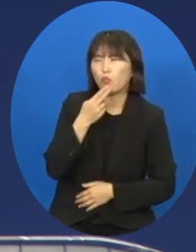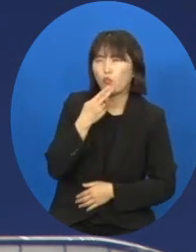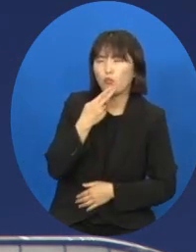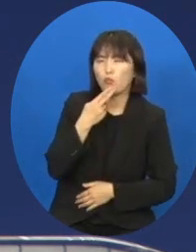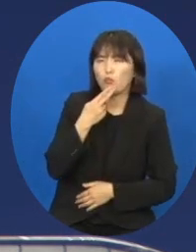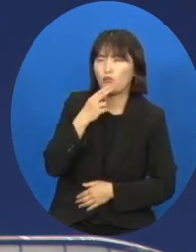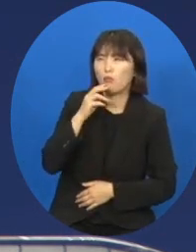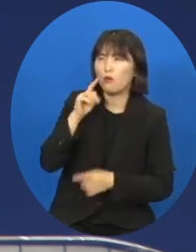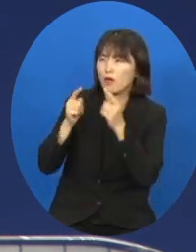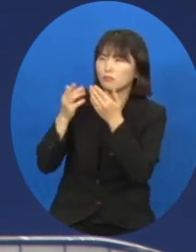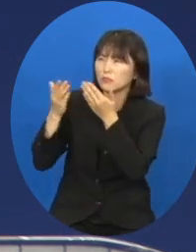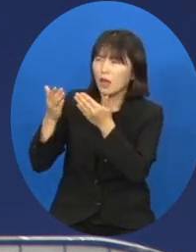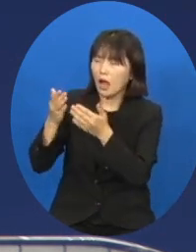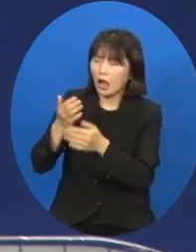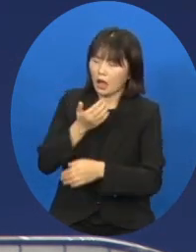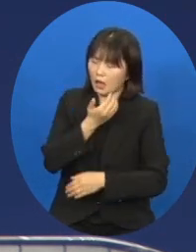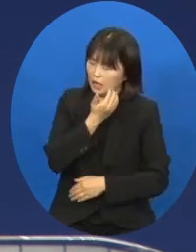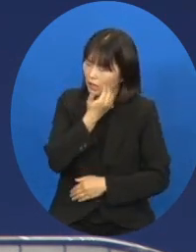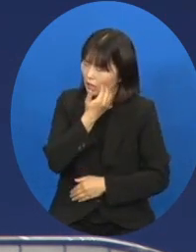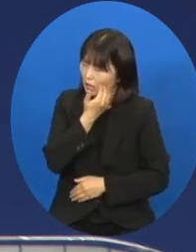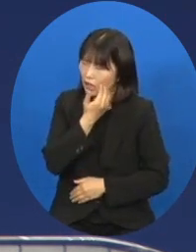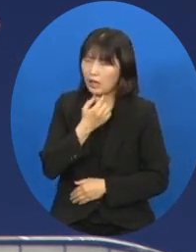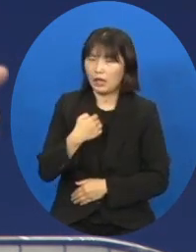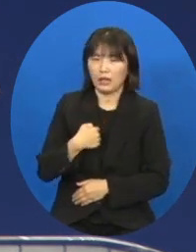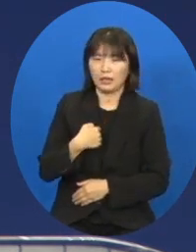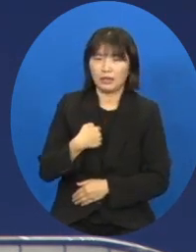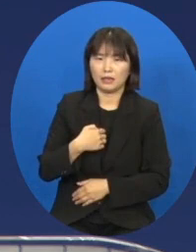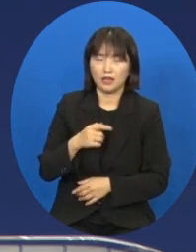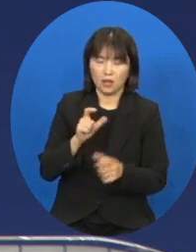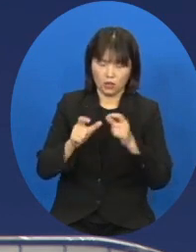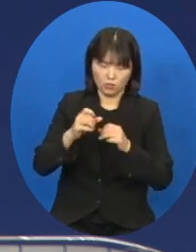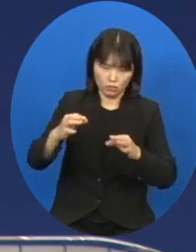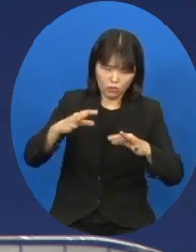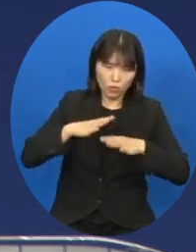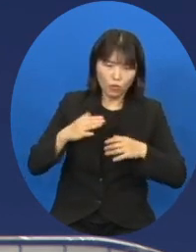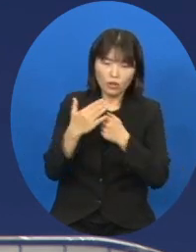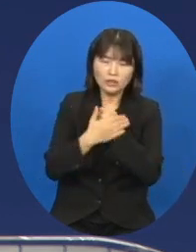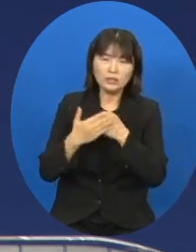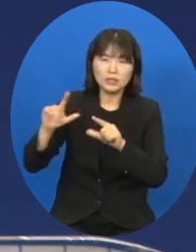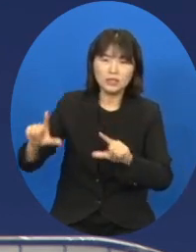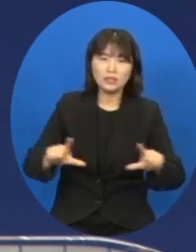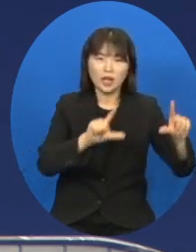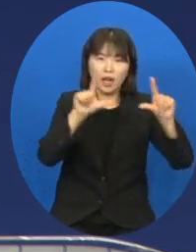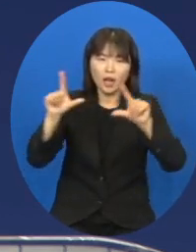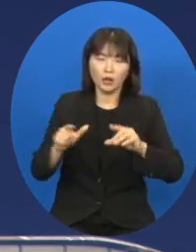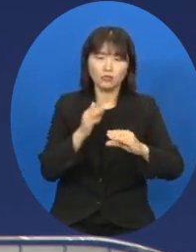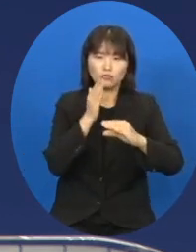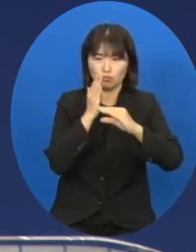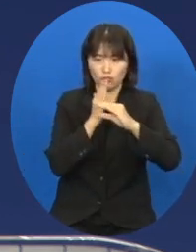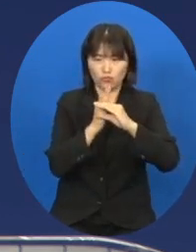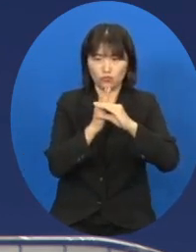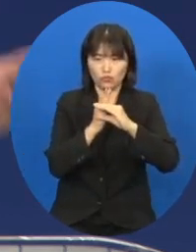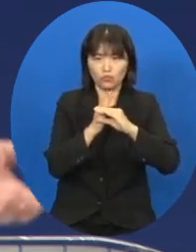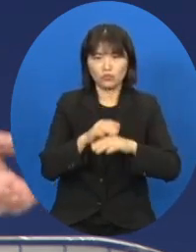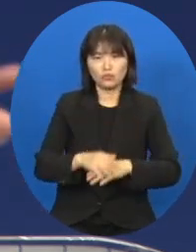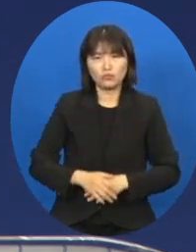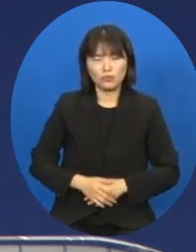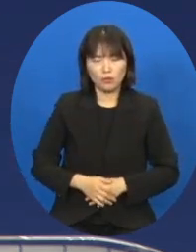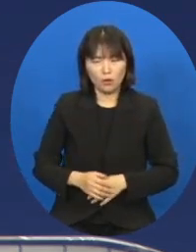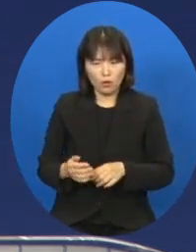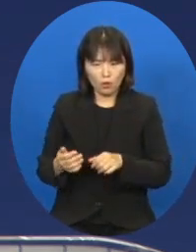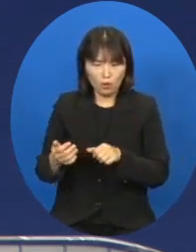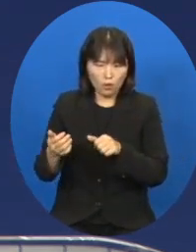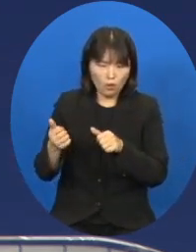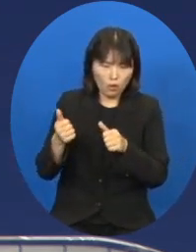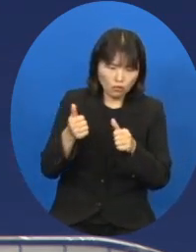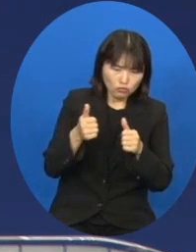그랬던 게 얼마나 부끄럽게 느껴졌는지. 아, 더 놀라운 은혜의 삶을 살고 있으면서, 아니 죽을 병에 걸렸다가